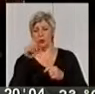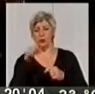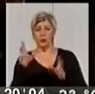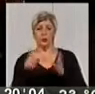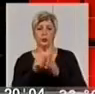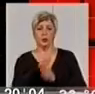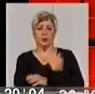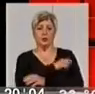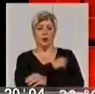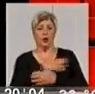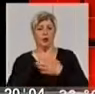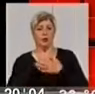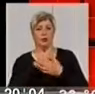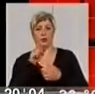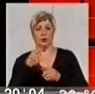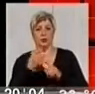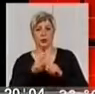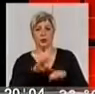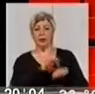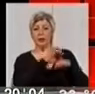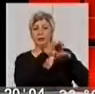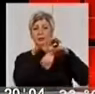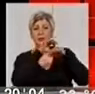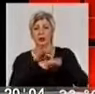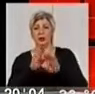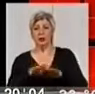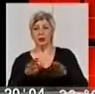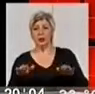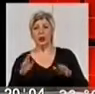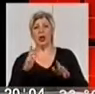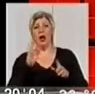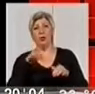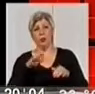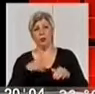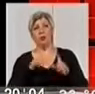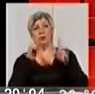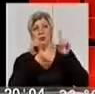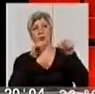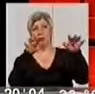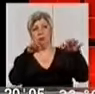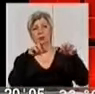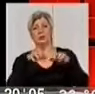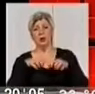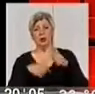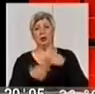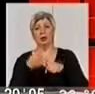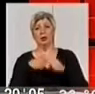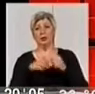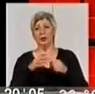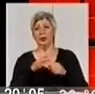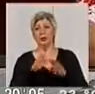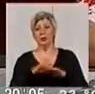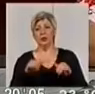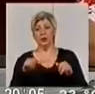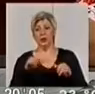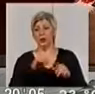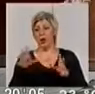волонтери, які доставлять дитину, здадуть заклад, а потім приїдуть і заберуть. Наші діти самостійно не їдуть з батьками.